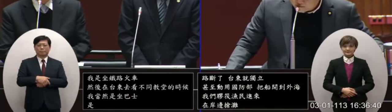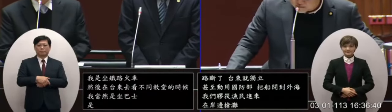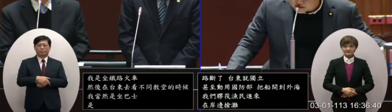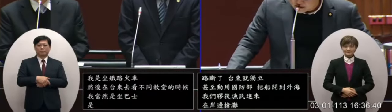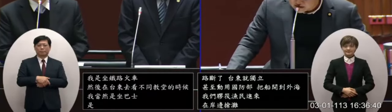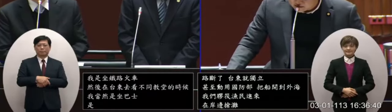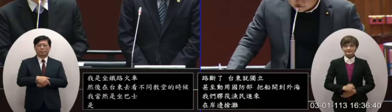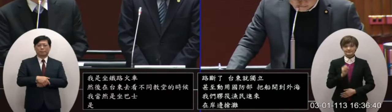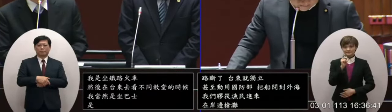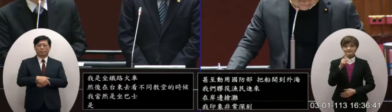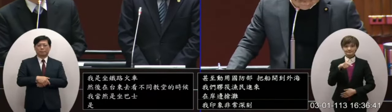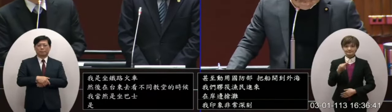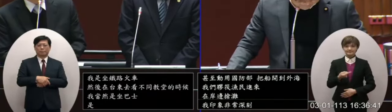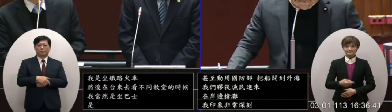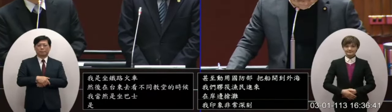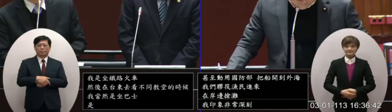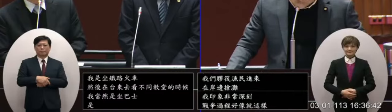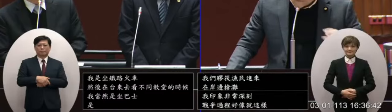，OK， 我们下一张。